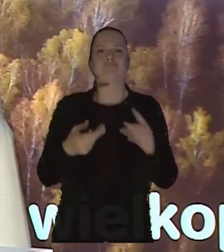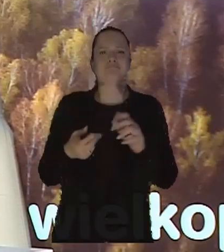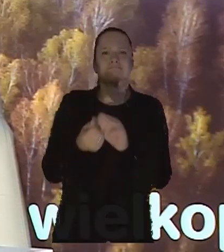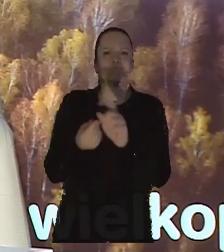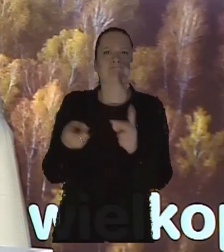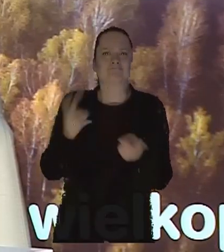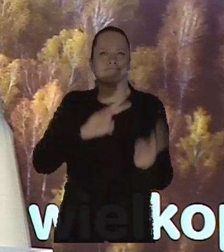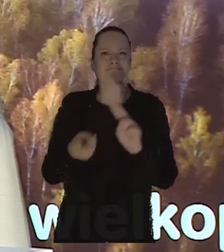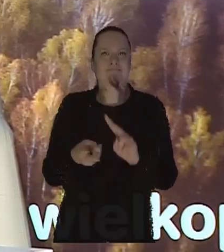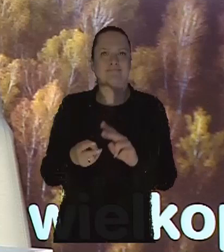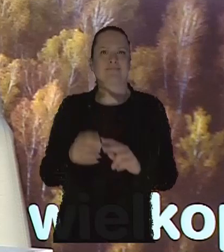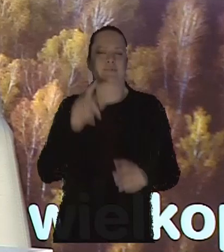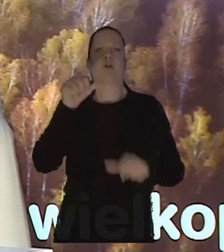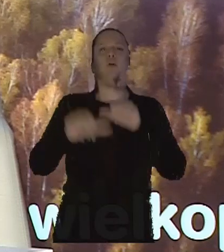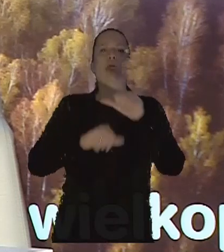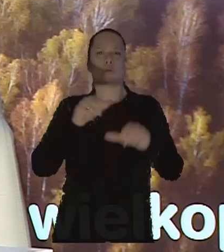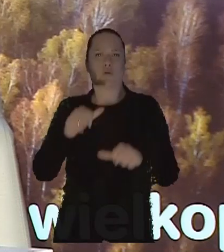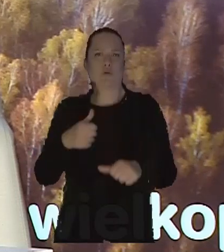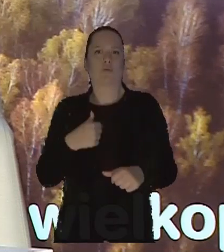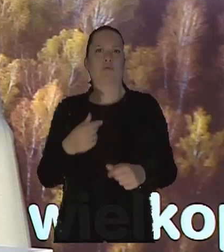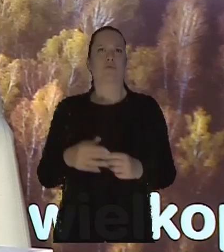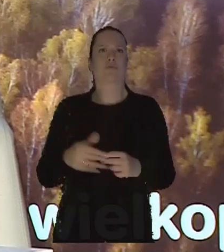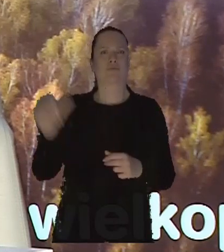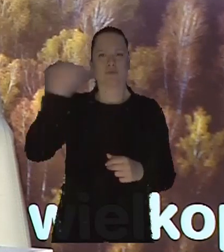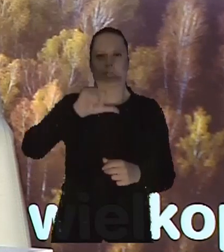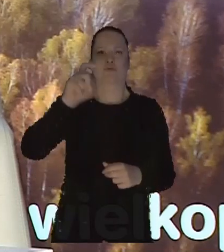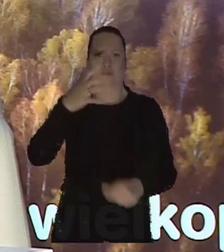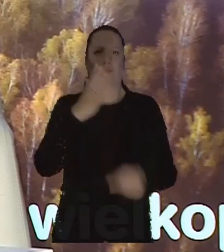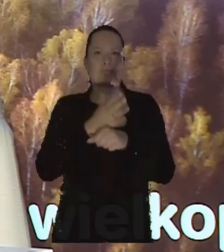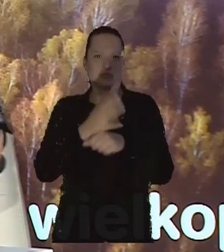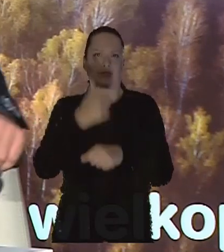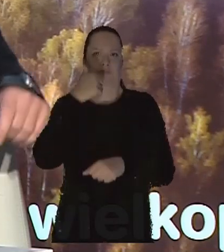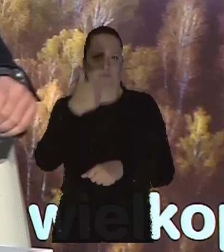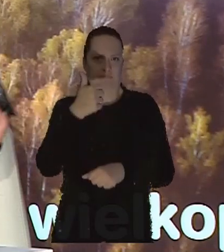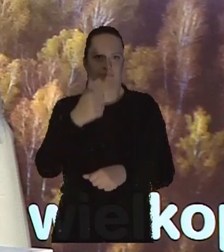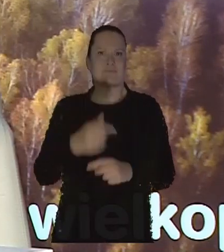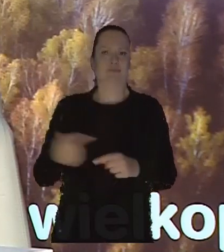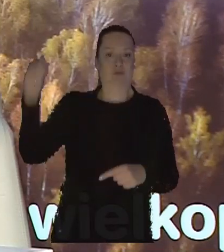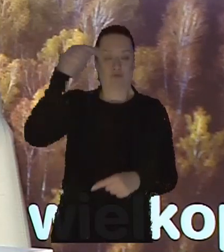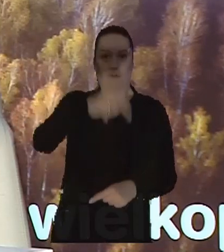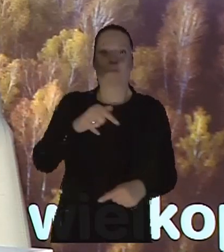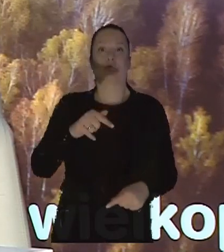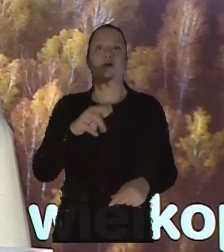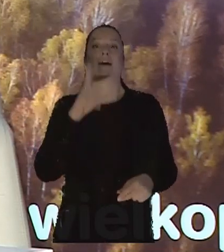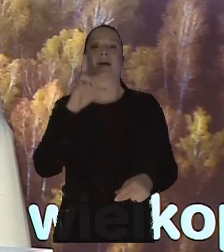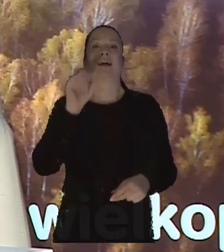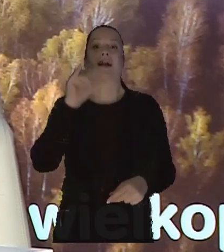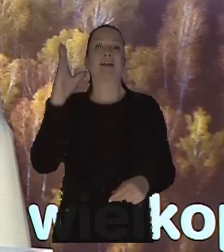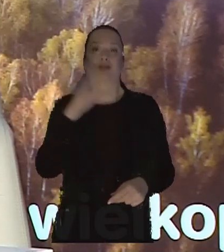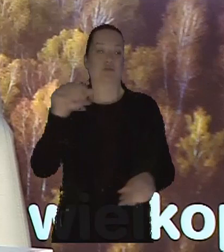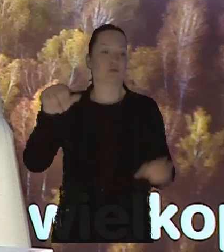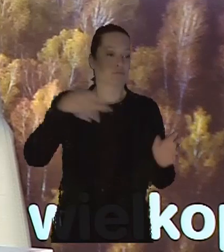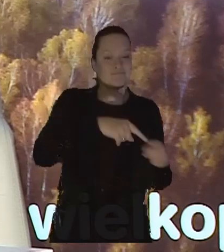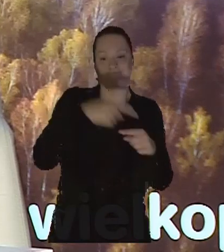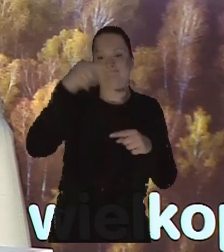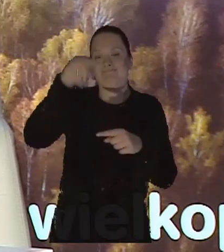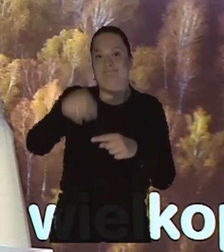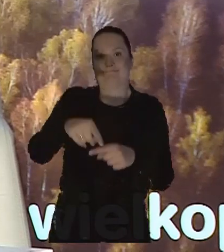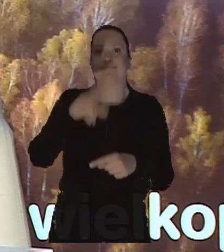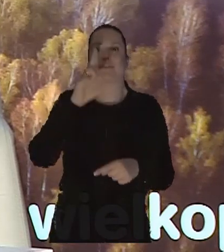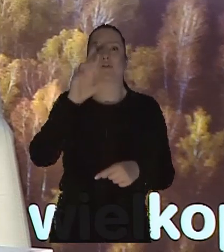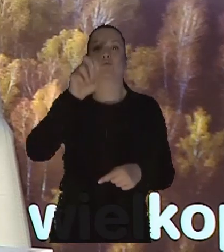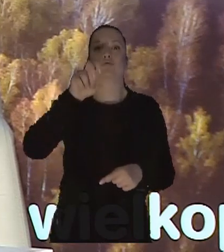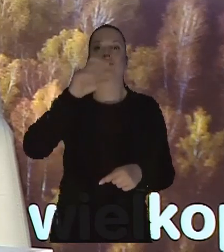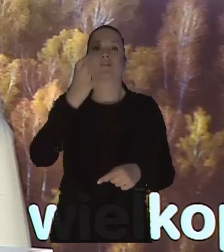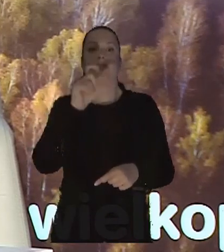tak. Roku wcielenia pańskiego 1151 do Kalisza z Kruszwicy tu prowadzi punkt. Wskazuje